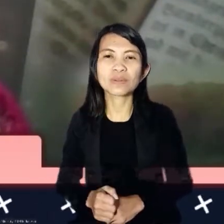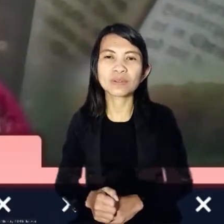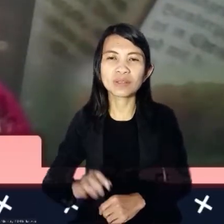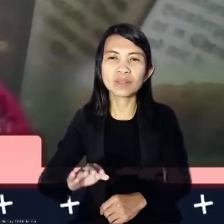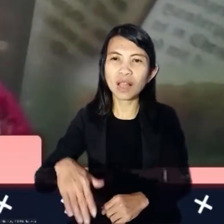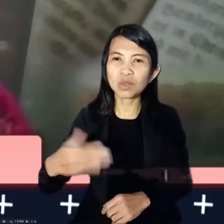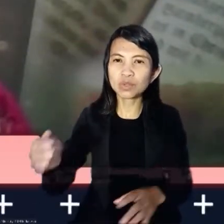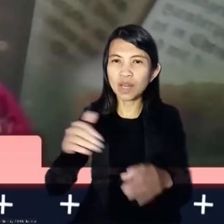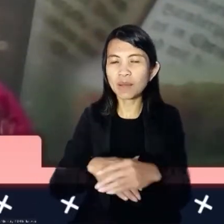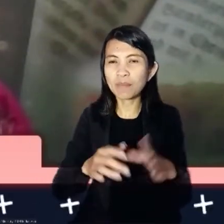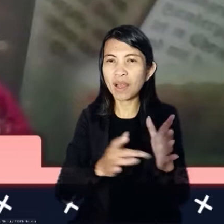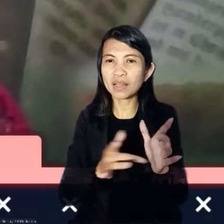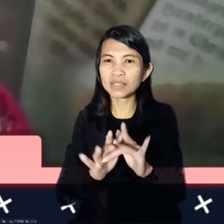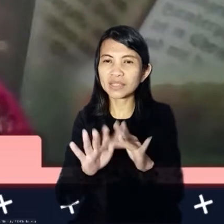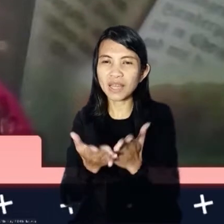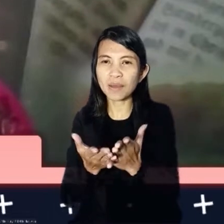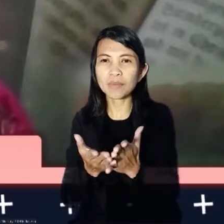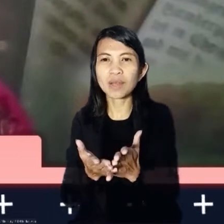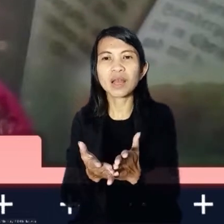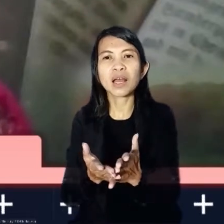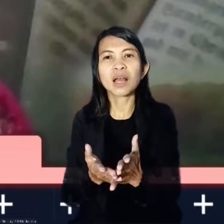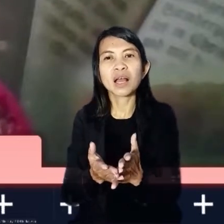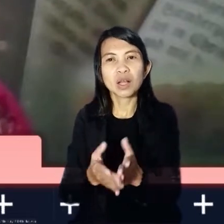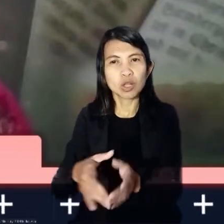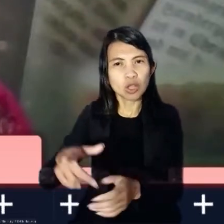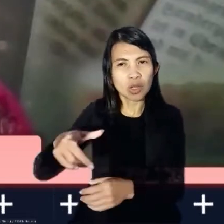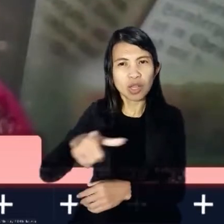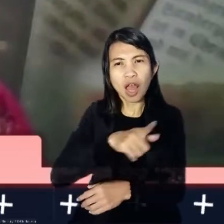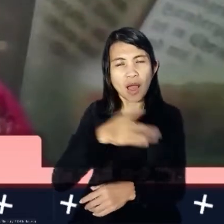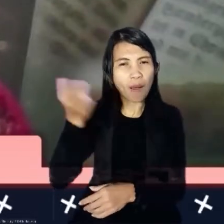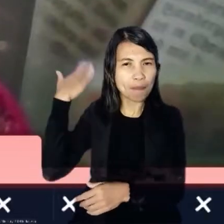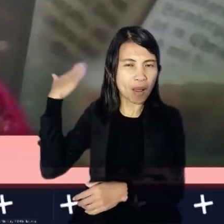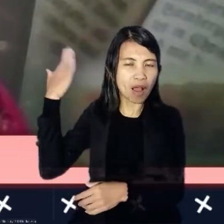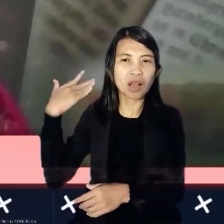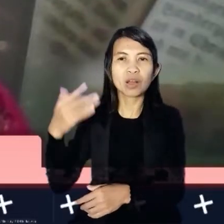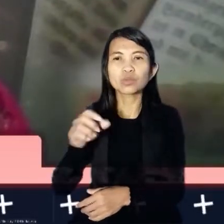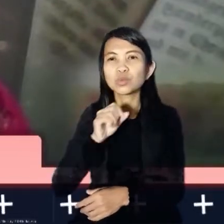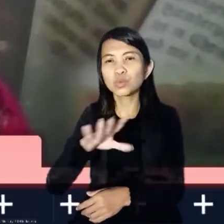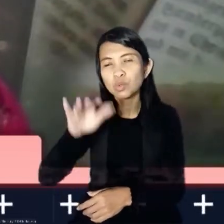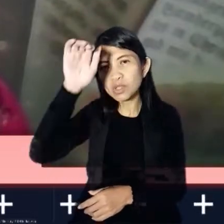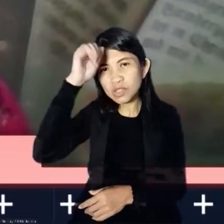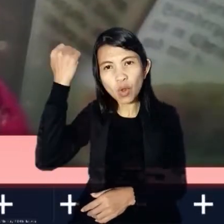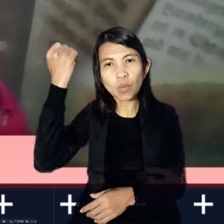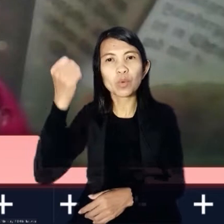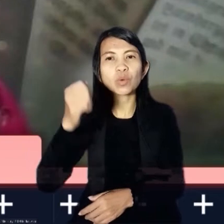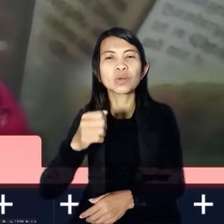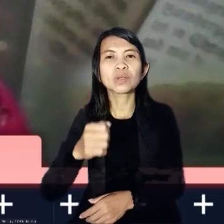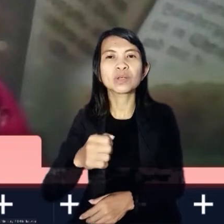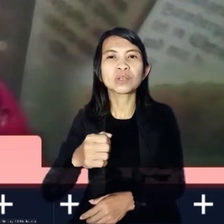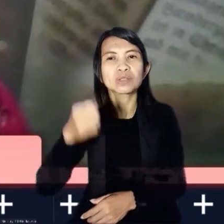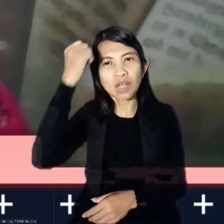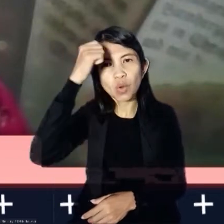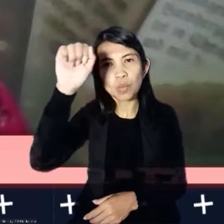Indonesia yang lama dulu Salomo itu adalah Sulaiman contohnya lalu kemudian